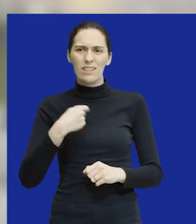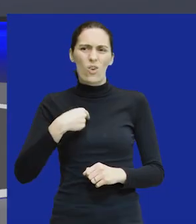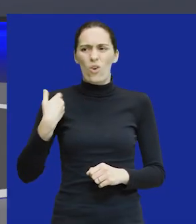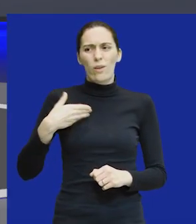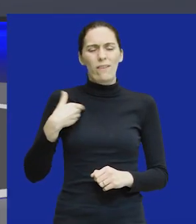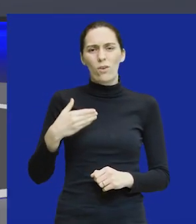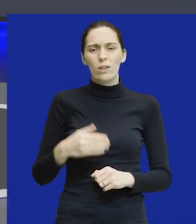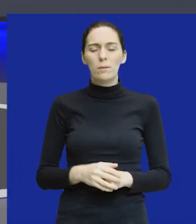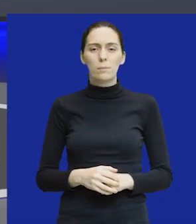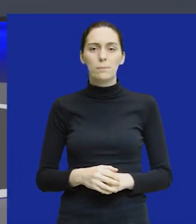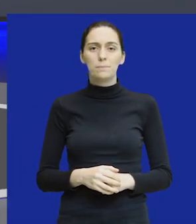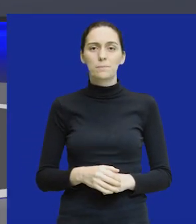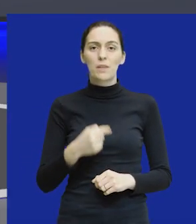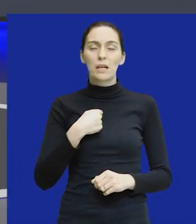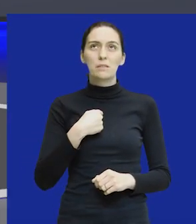sam ovih